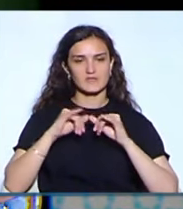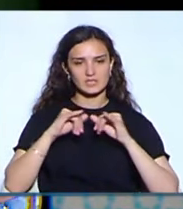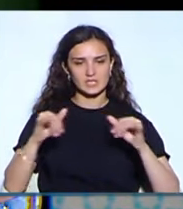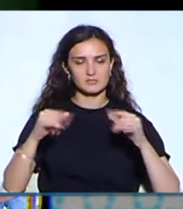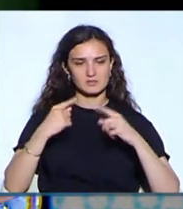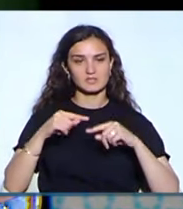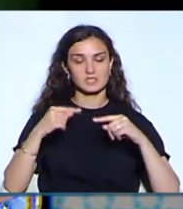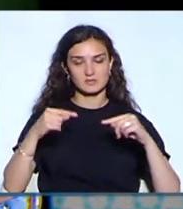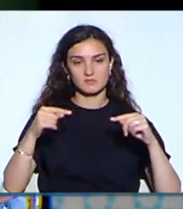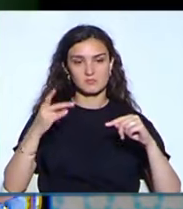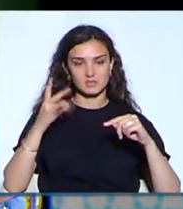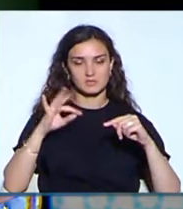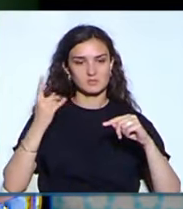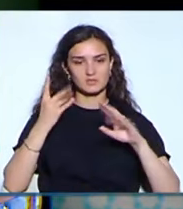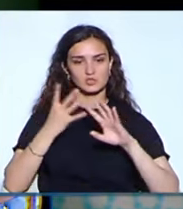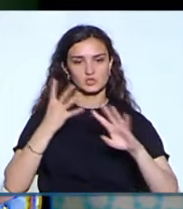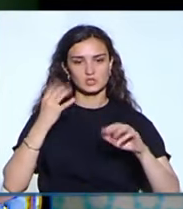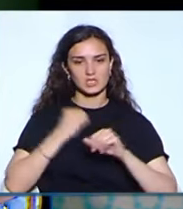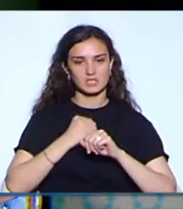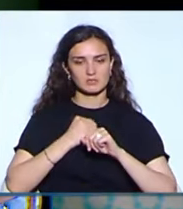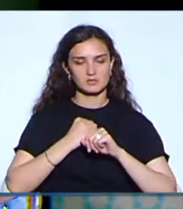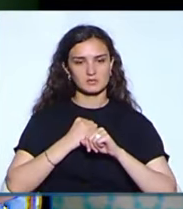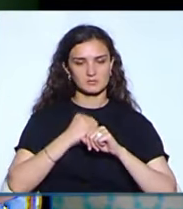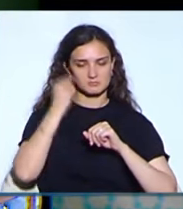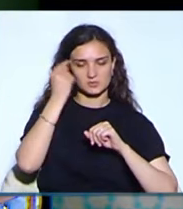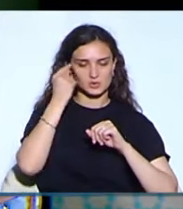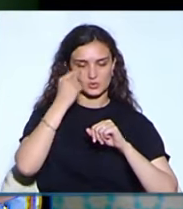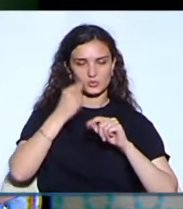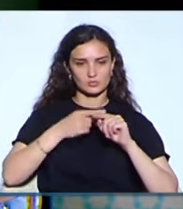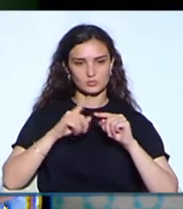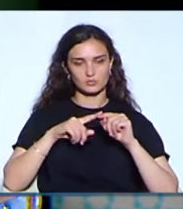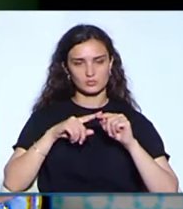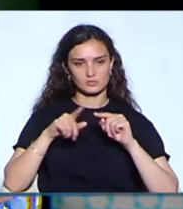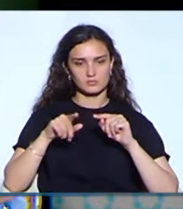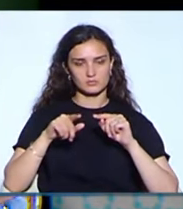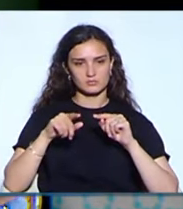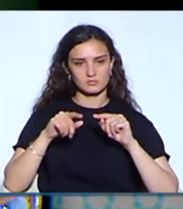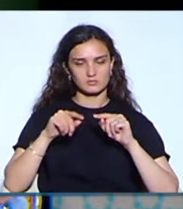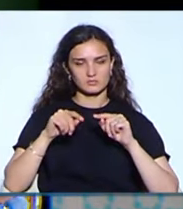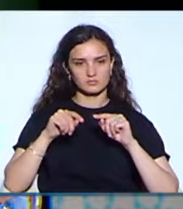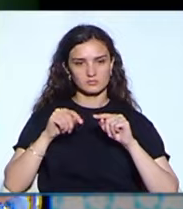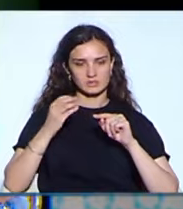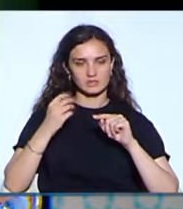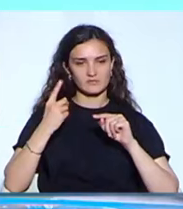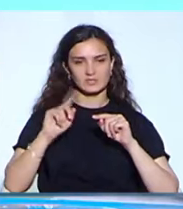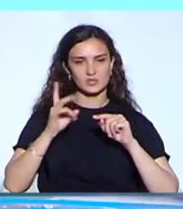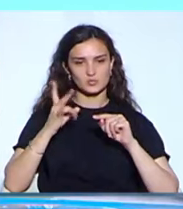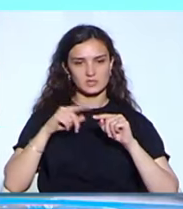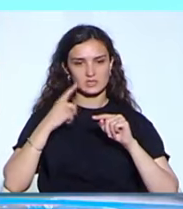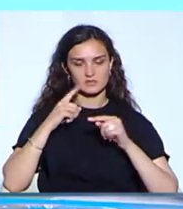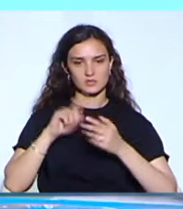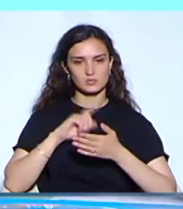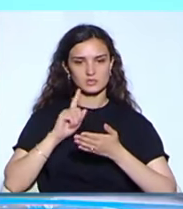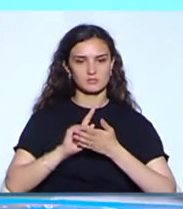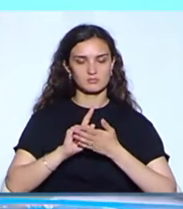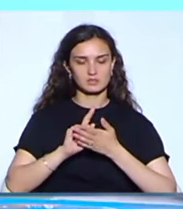განვითარების სხვადასხვა ეტაპზე, მაგრამ პირველ რიგში აკეთებენ ფსიქოსოციალურ რისკ ფაქტორების გამოვლენებას. კიდევ ერთი რაც უნდა ითქვას